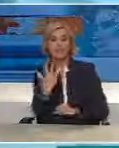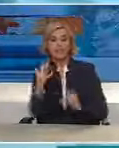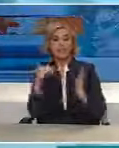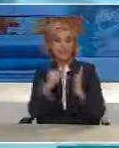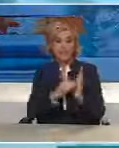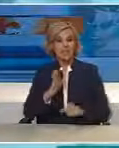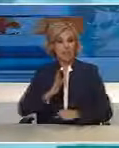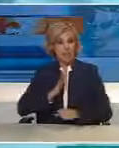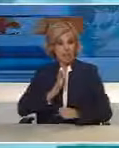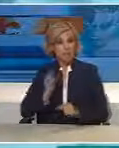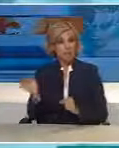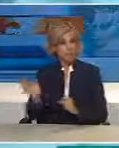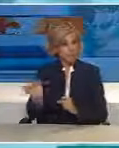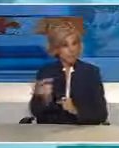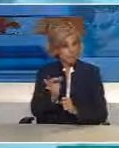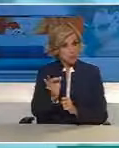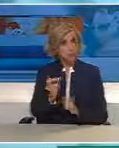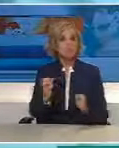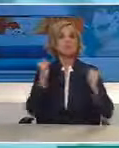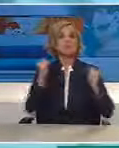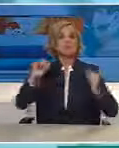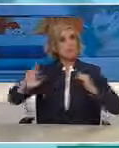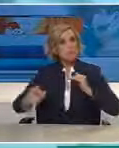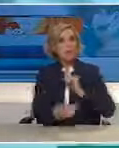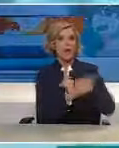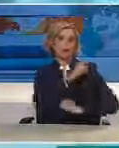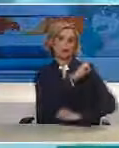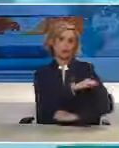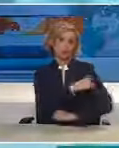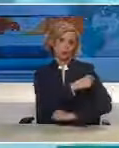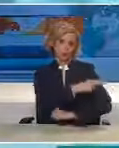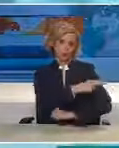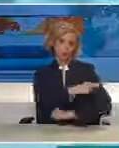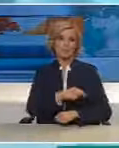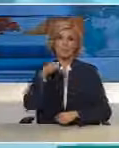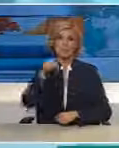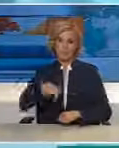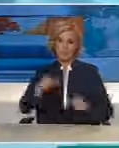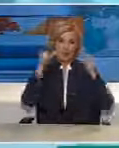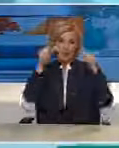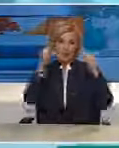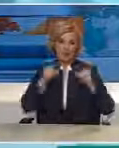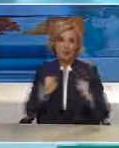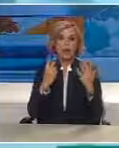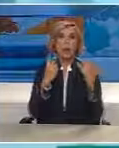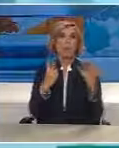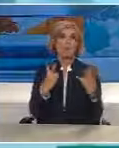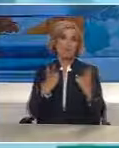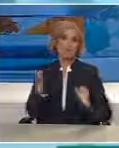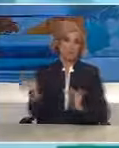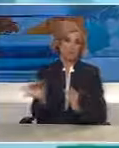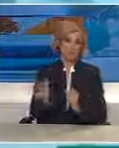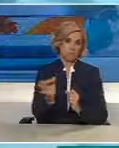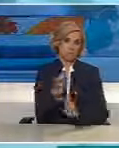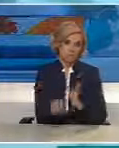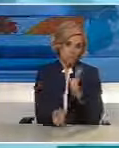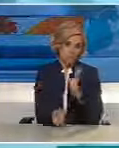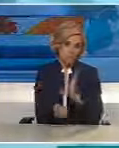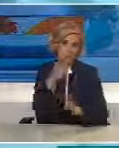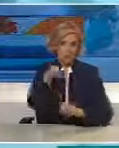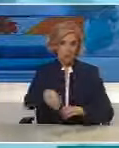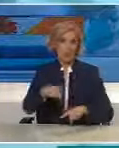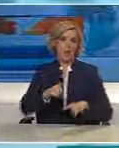μας που ενώ μολύνθηκαν από τον ιό, ανέρωσαν και έγιναν καλά. Σήμερα ανακοινώνουμε 7 νέα κρούσματα του νέου κορονοϊού στη